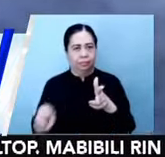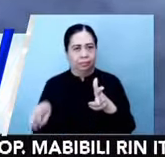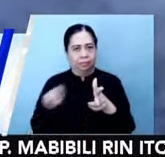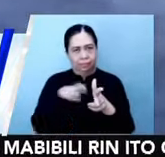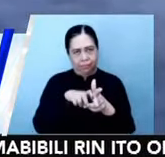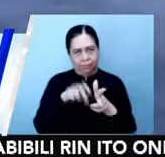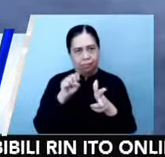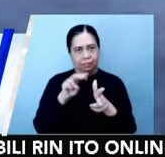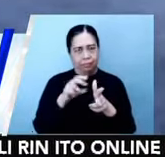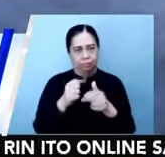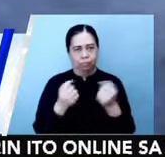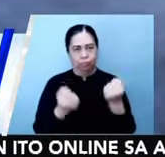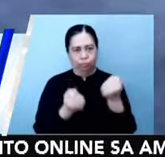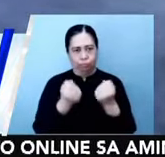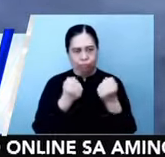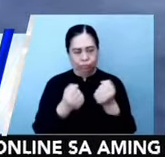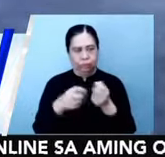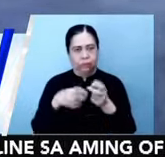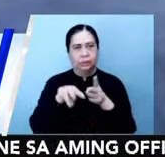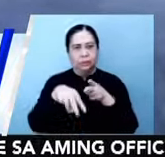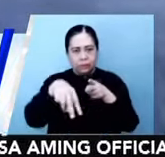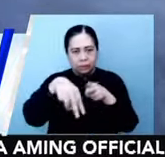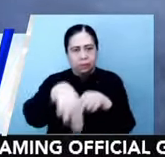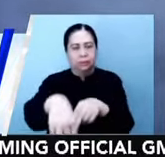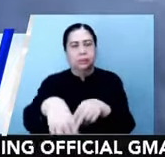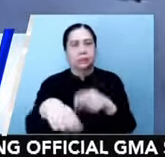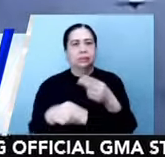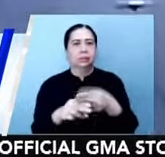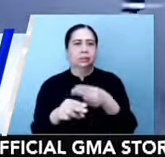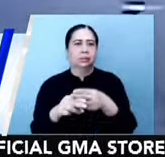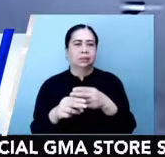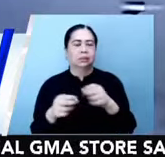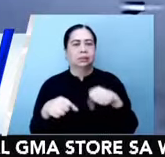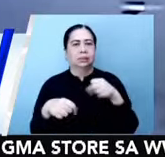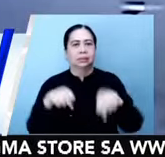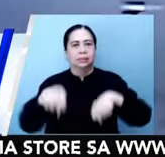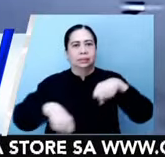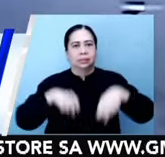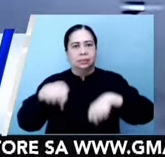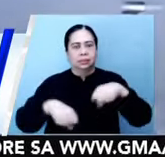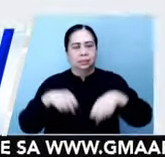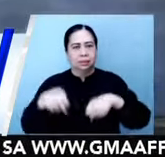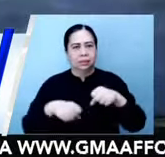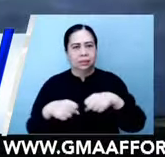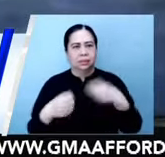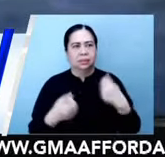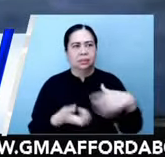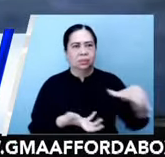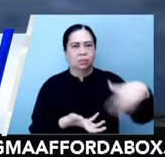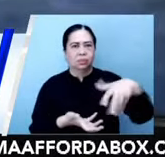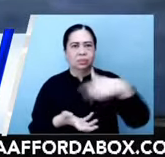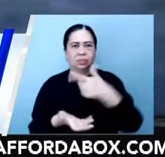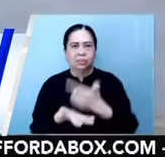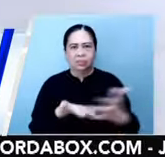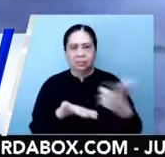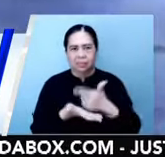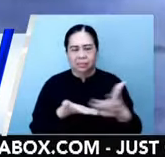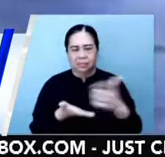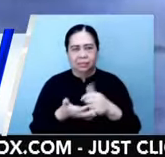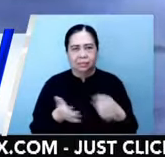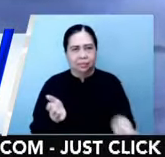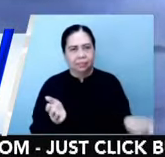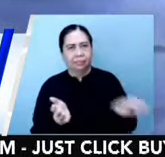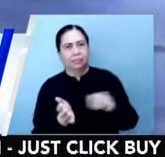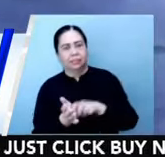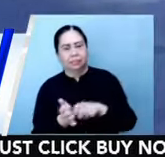ito. Nagulungan ng biktima na nakilalang isang pedicab driver at nangangalakal sa lugar. Isinakay ang biktima sa tricycle